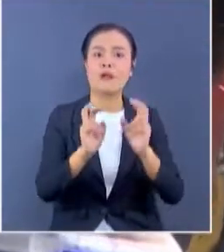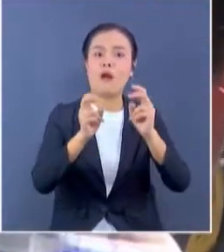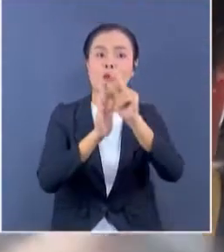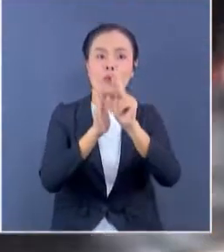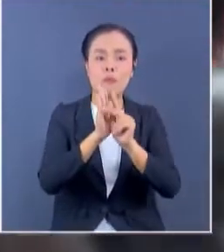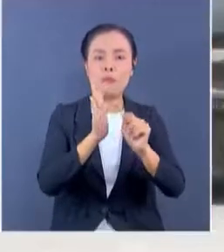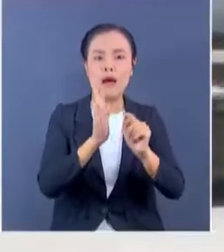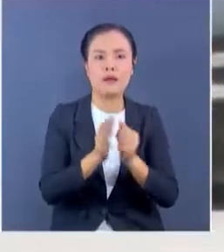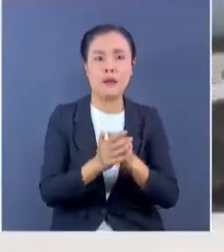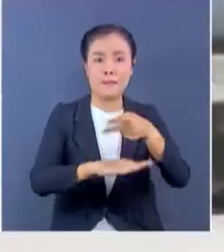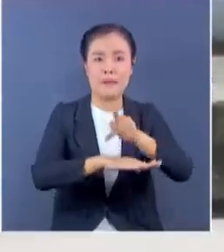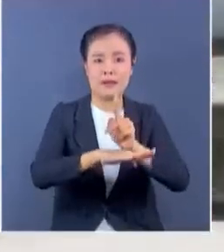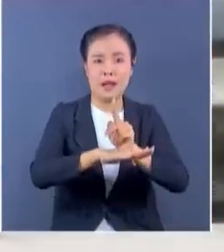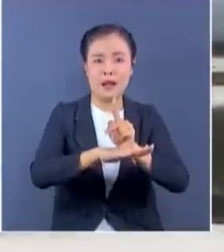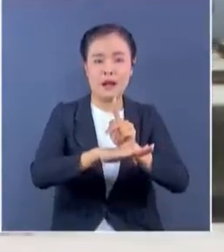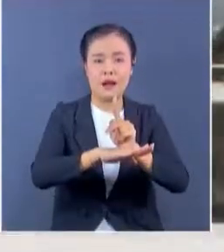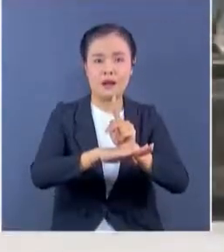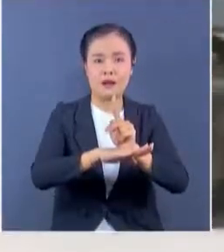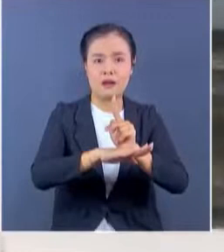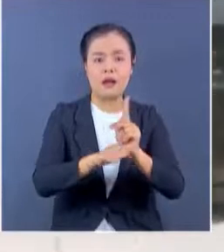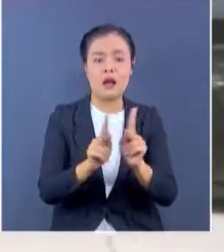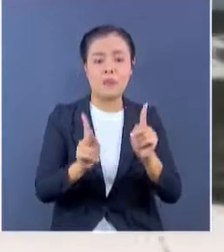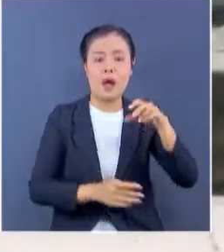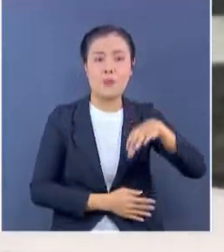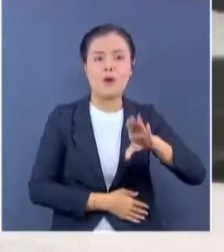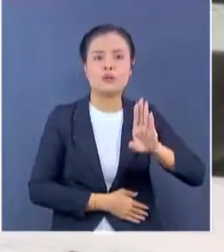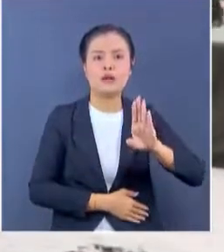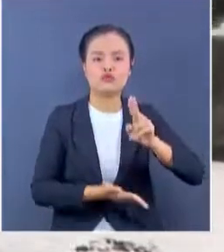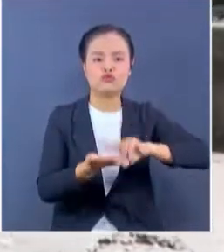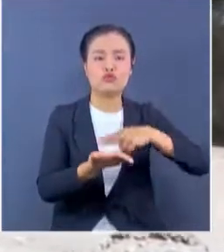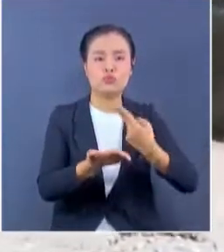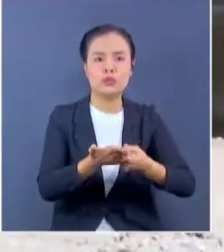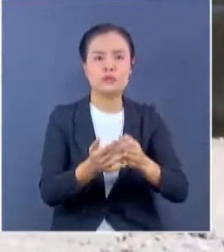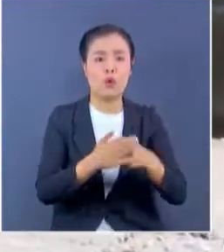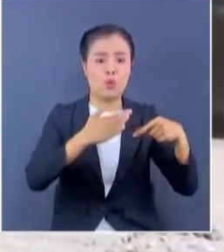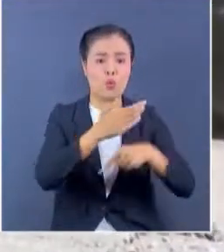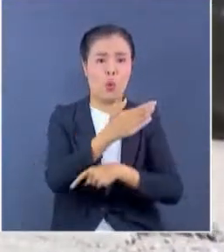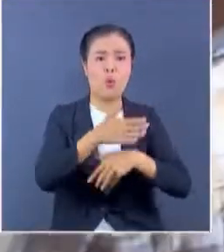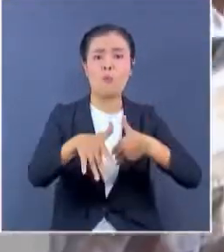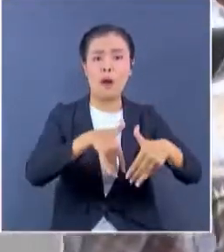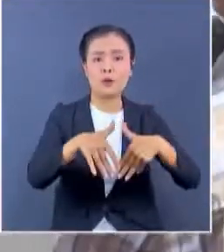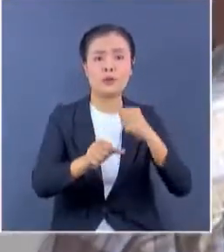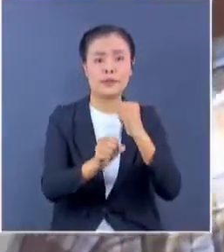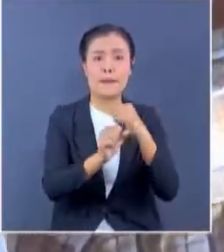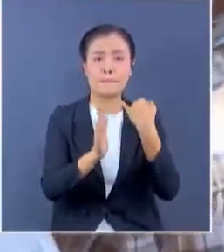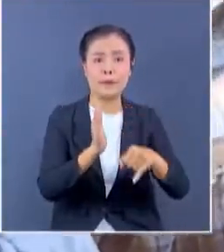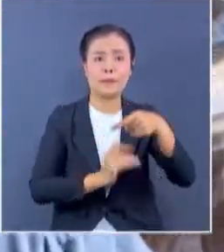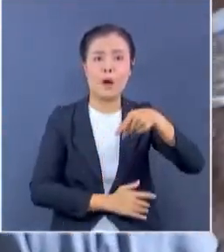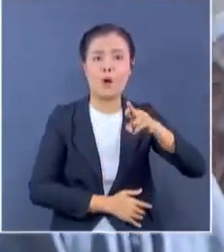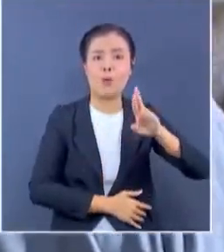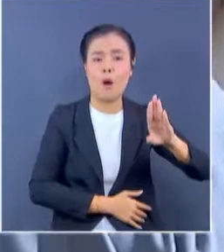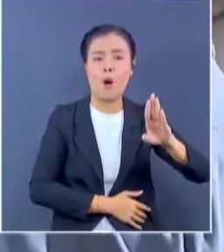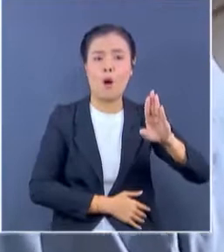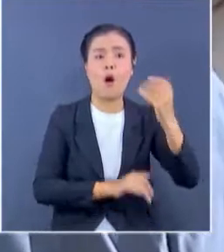เมธาชลิงสุขครับประธานกรรมการบริหารดารุมะซูชิถูกดำเนินคดีในข้อหาช่อกงประชาชนแล้วก็มีความผิดตามพรบ.คอมพิวเตอร์น